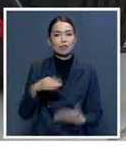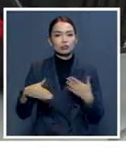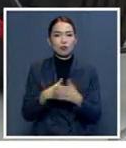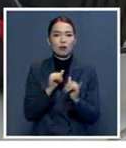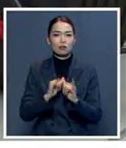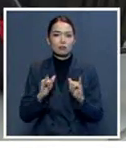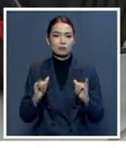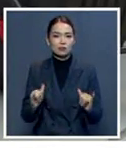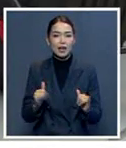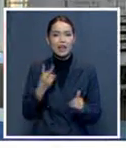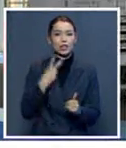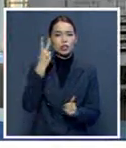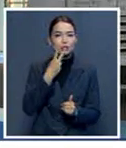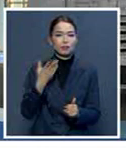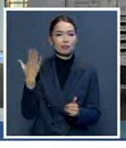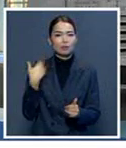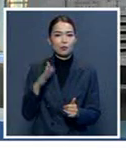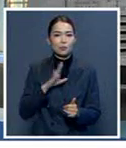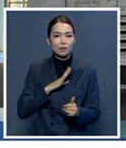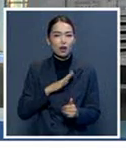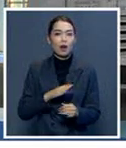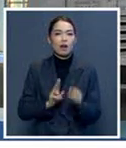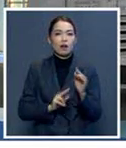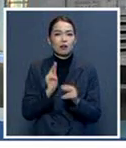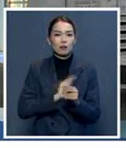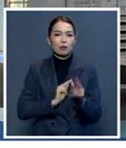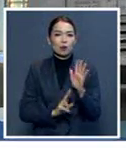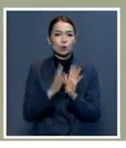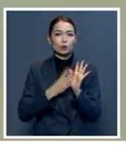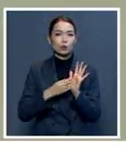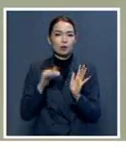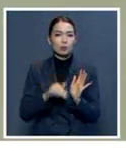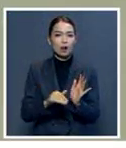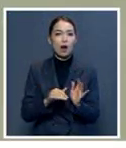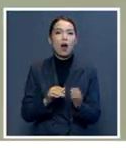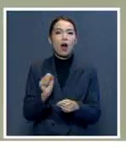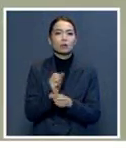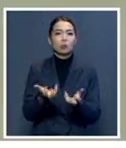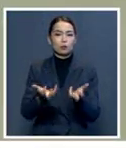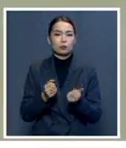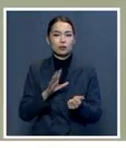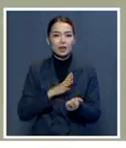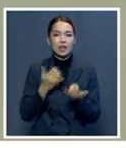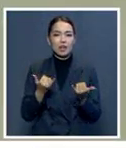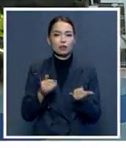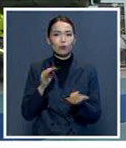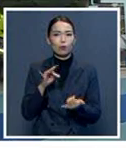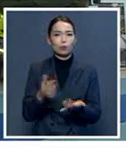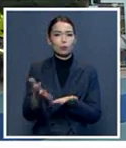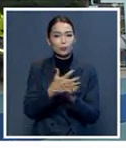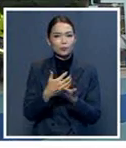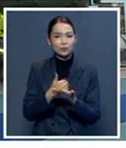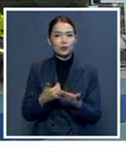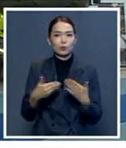бастаған. 2 жылда утилизация бағдарламасы бойынша 90 мың ескі құсқы автокөлік қабылданған. Форумға жиналған мамандар